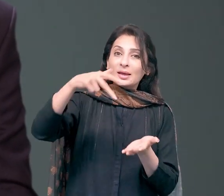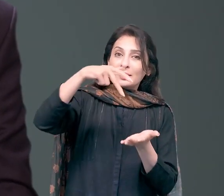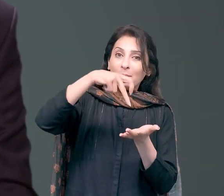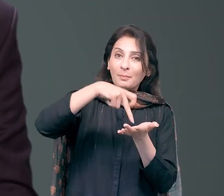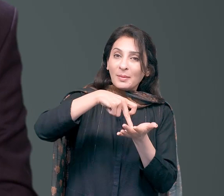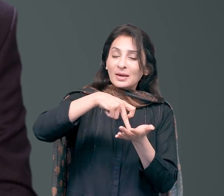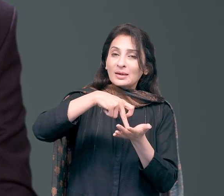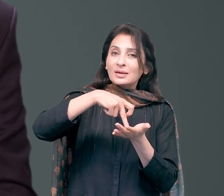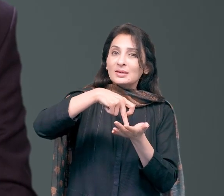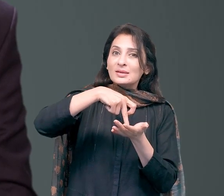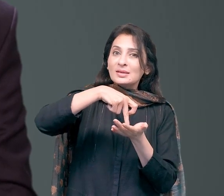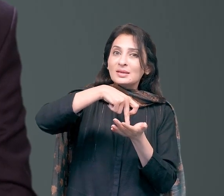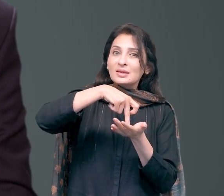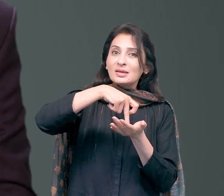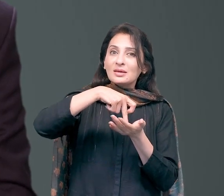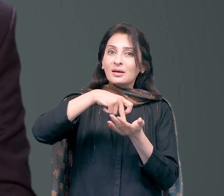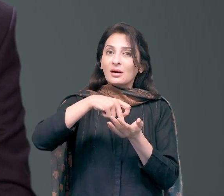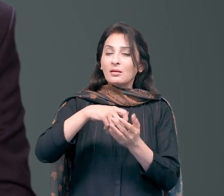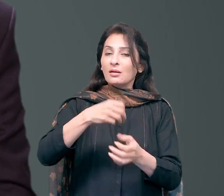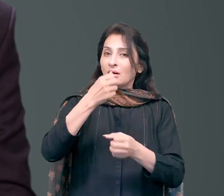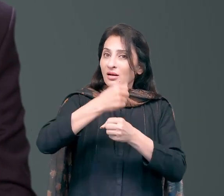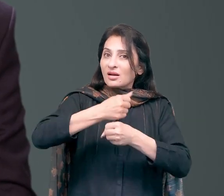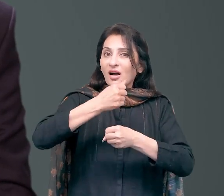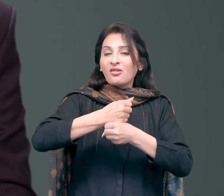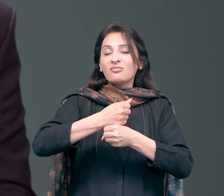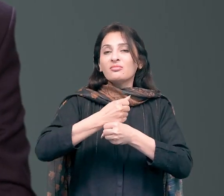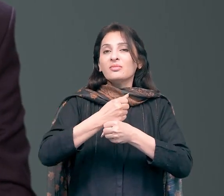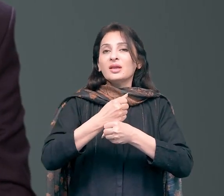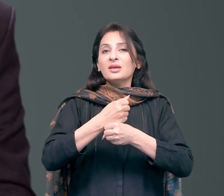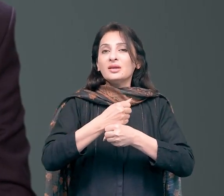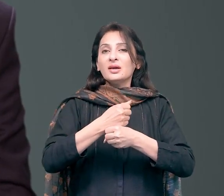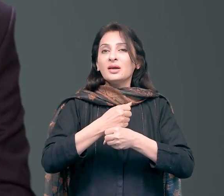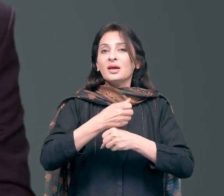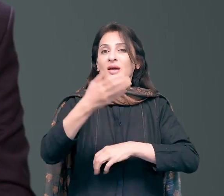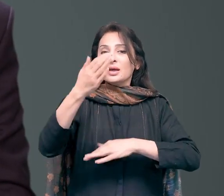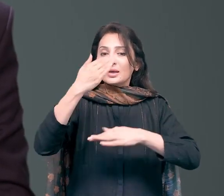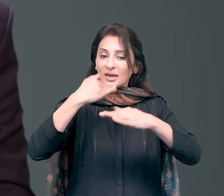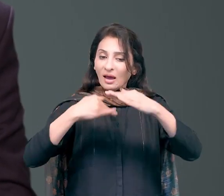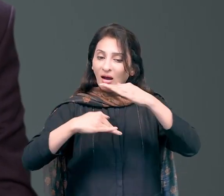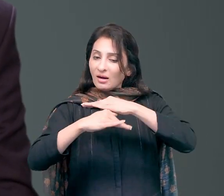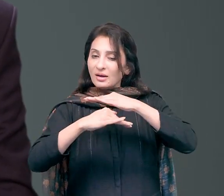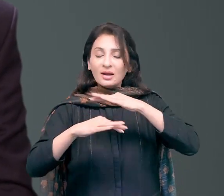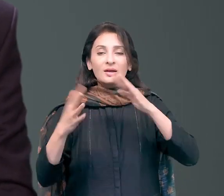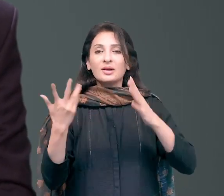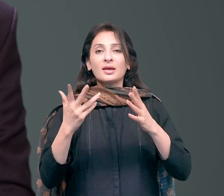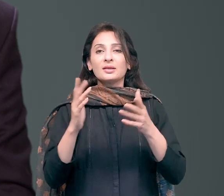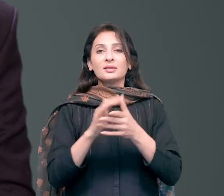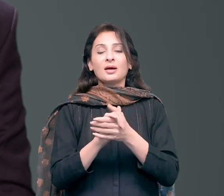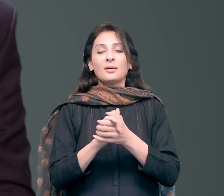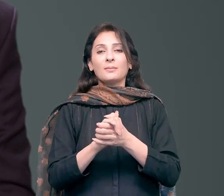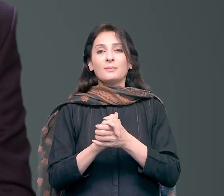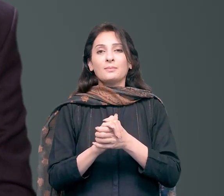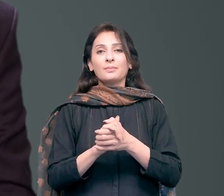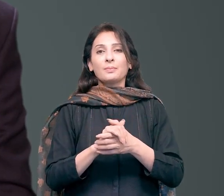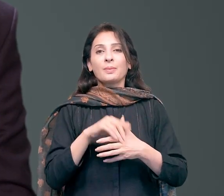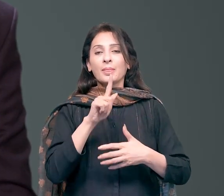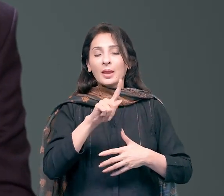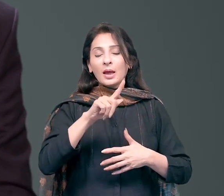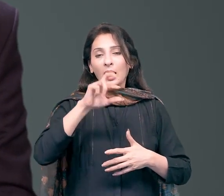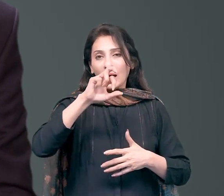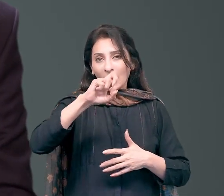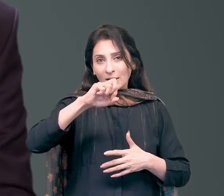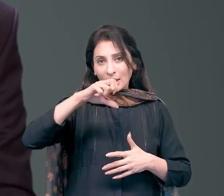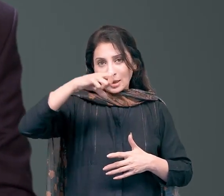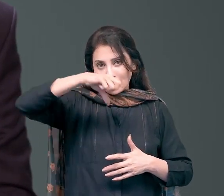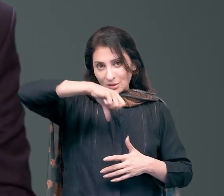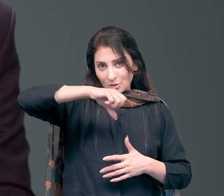1858 میں جب برطانوی وکٹوریہ جو کہ ملکہ تھی، اس نے ہندوستان کو